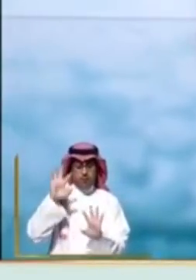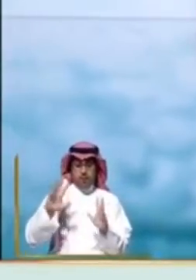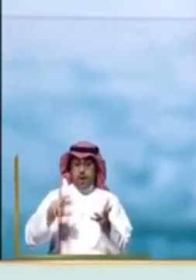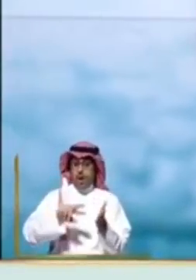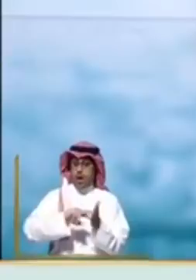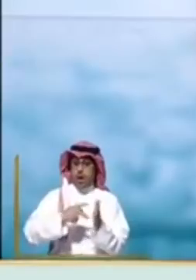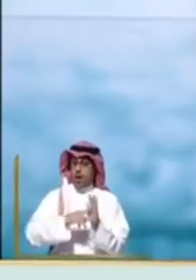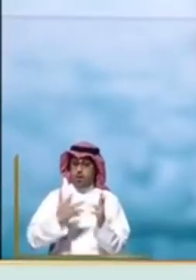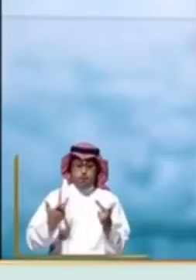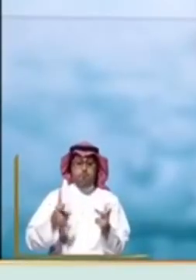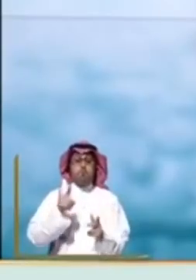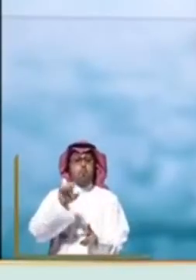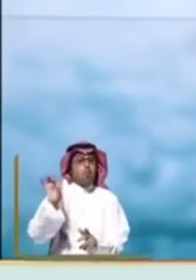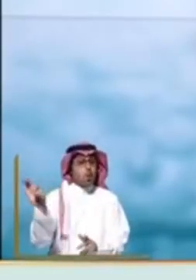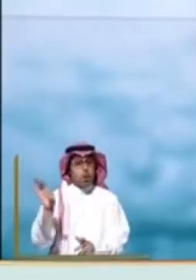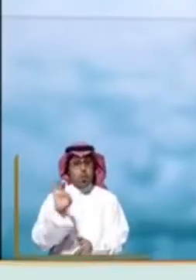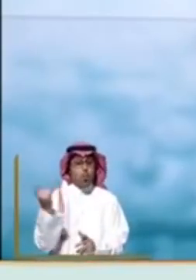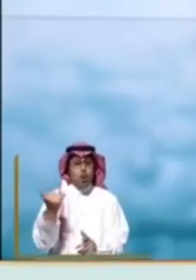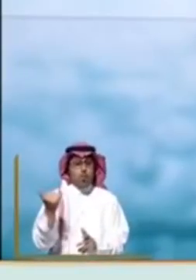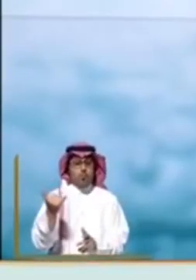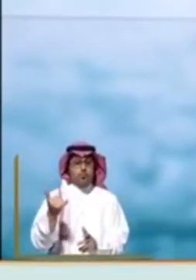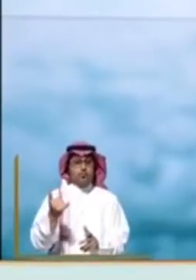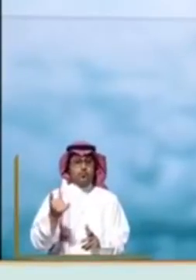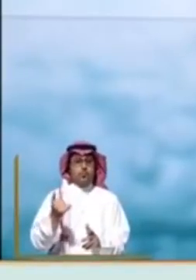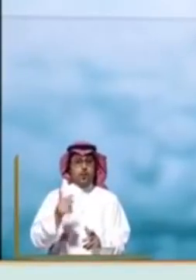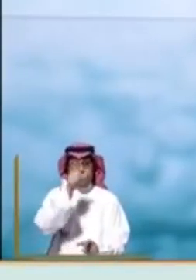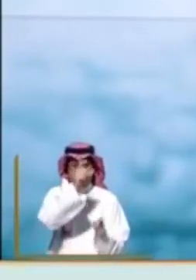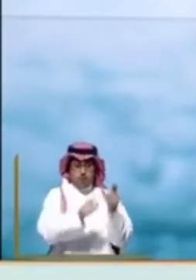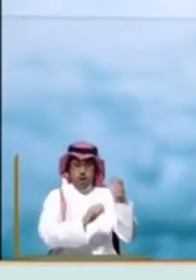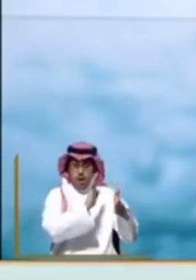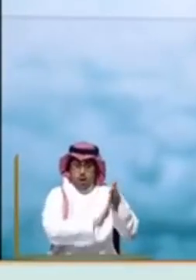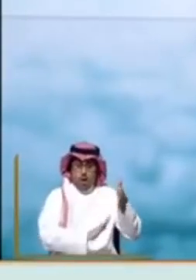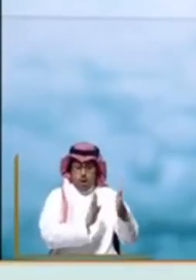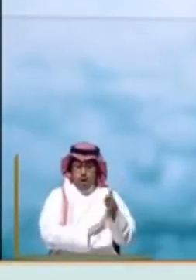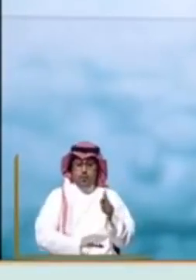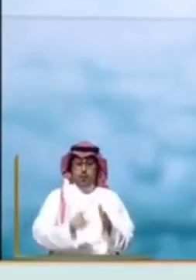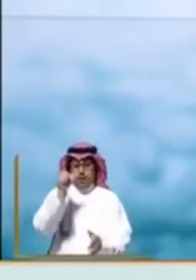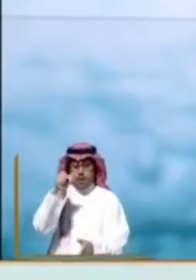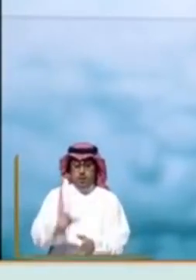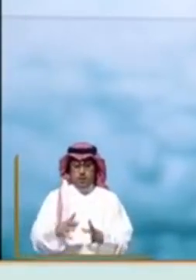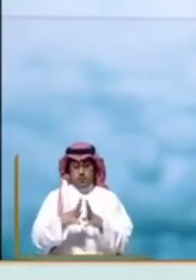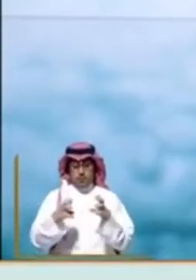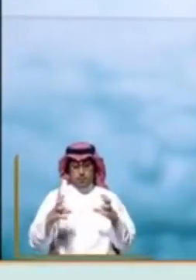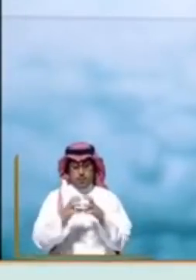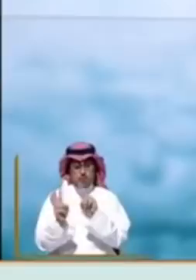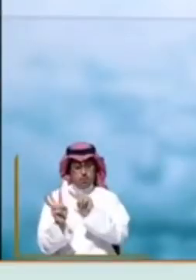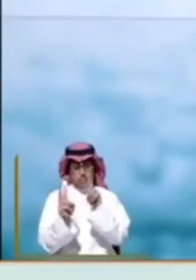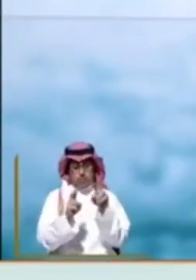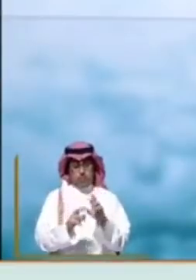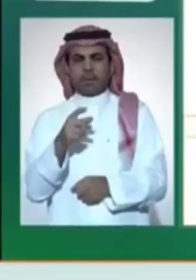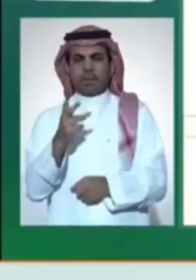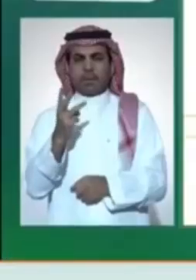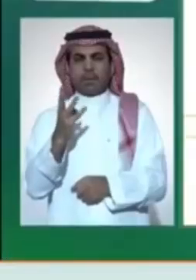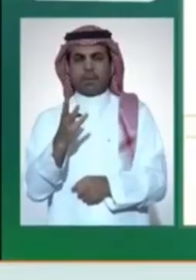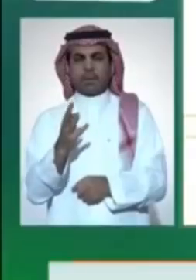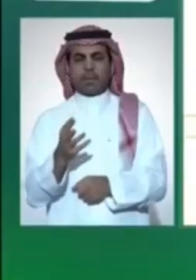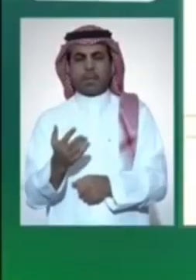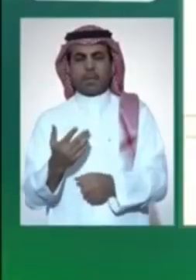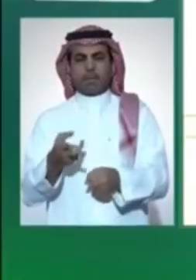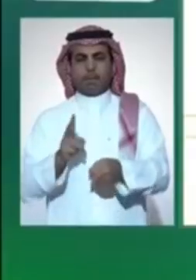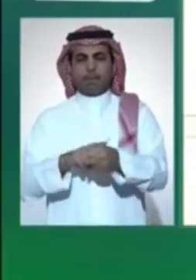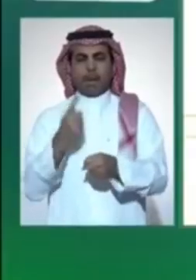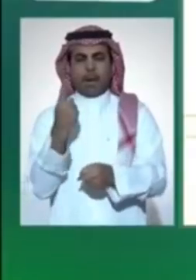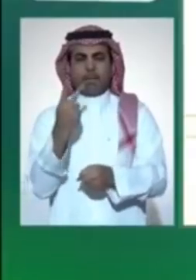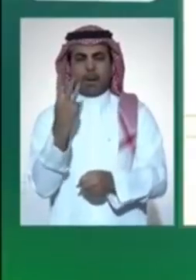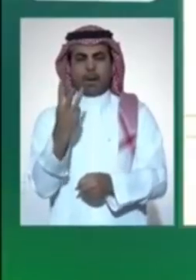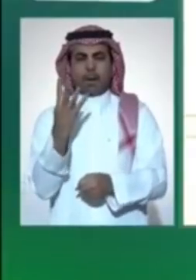إعادتها لأنها تعتمد بالدرجة الأولى على مستوى المخاطر الذي يقيمه الممارس الصحي.